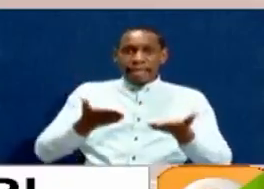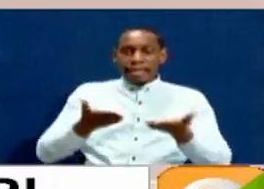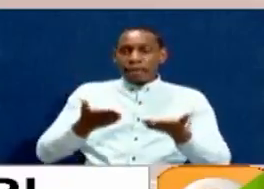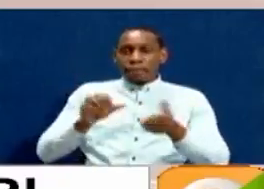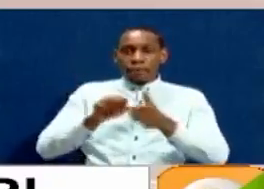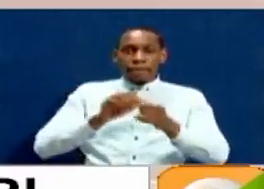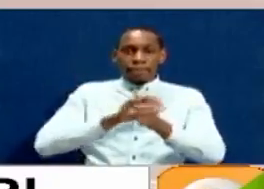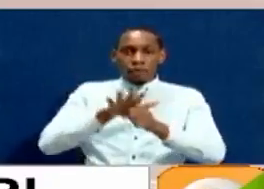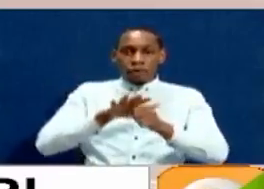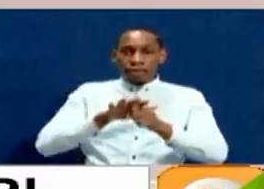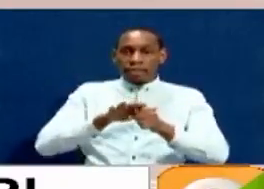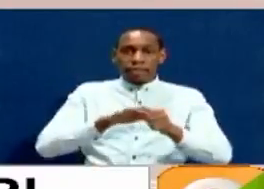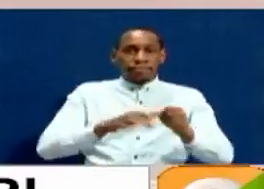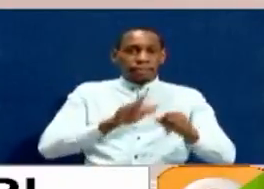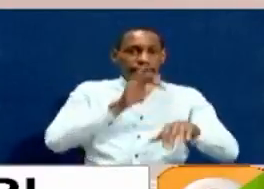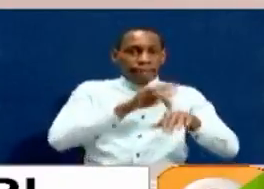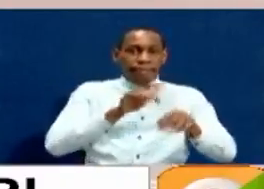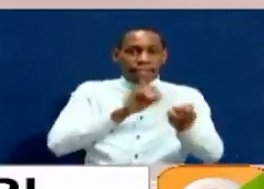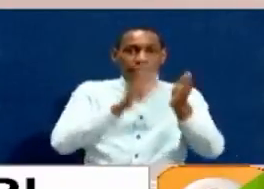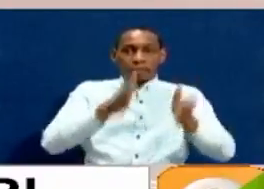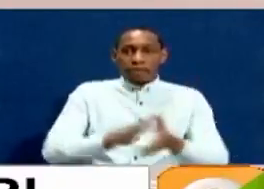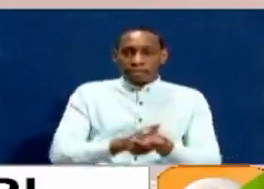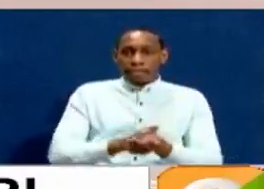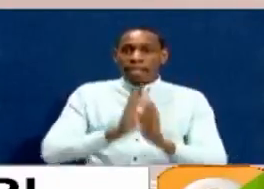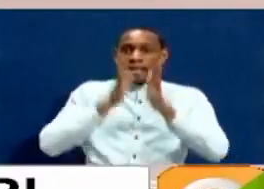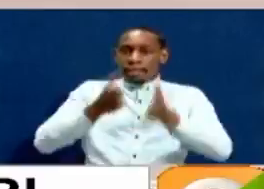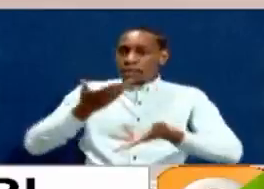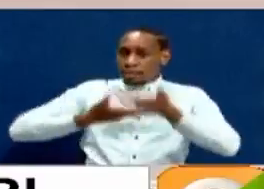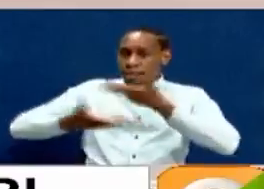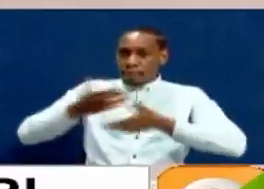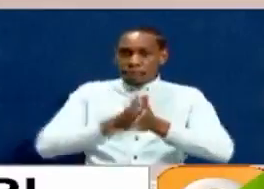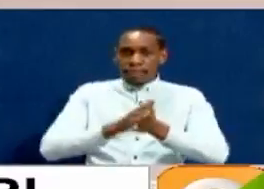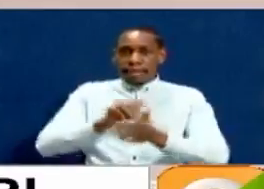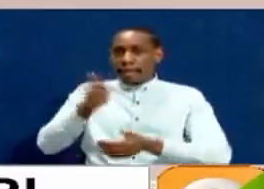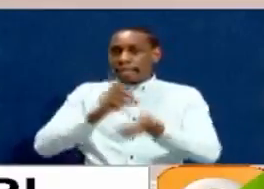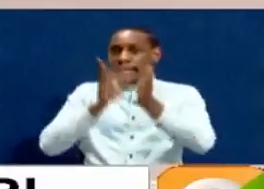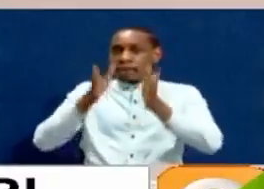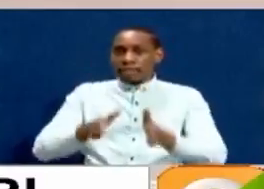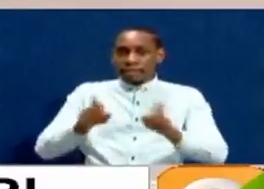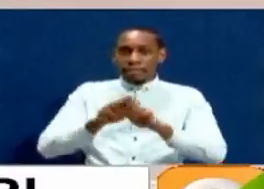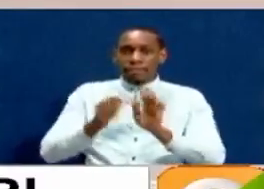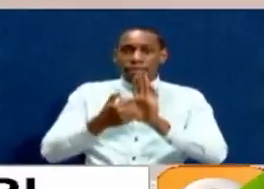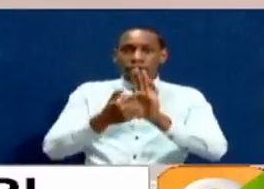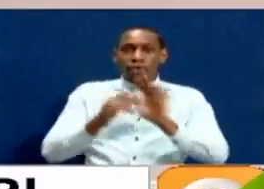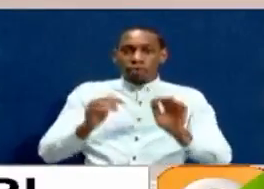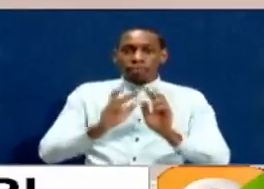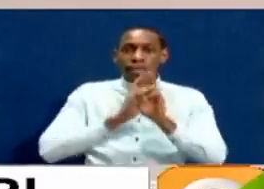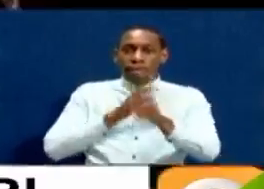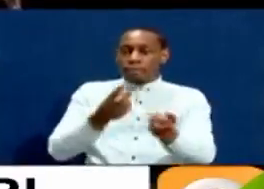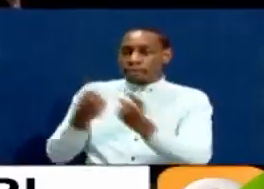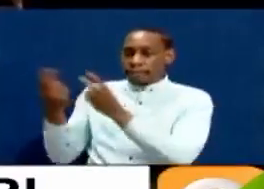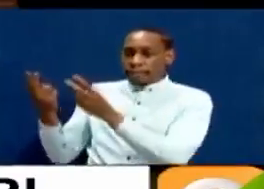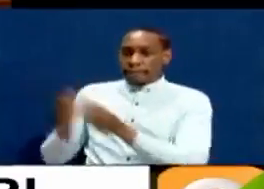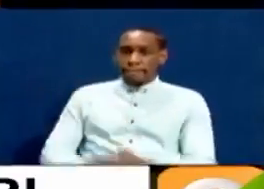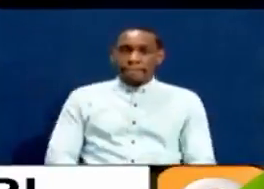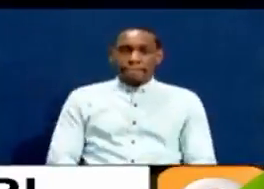ya korona ikiwangamiza madaktari 10. Nimrod Taabu alizungumza na baadhi ya madaktari na hii hapa taarifa yake.